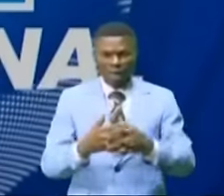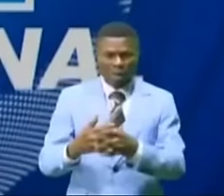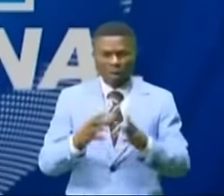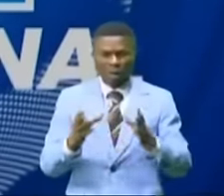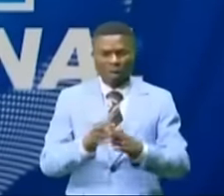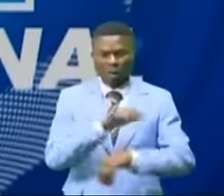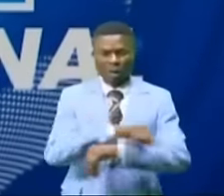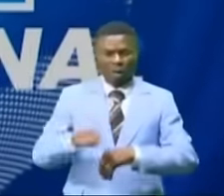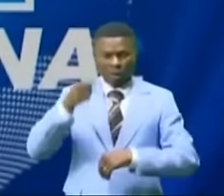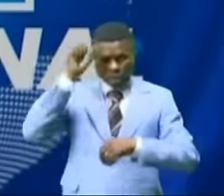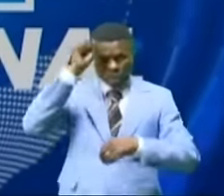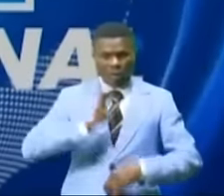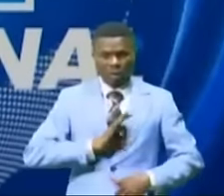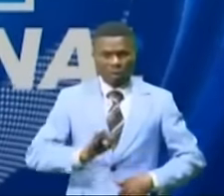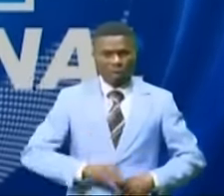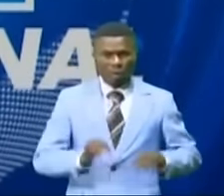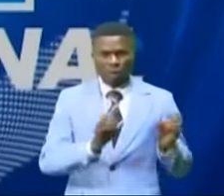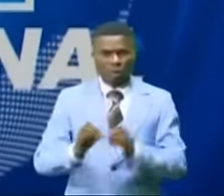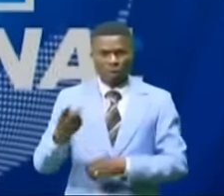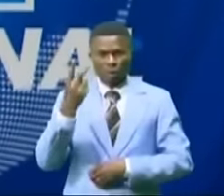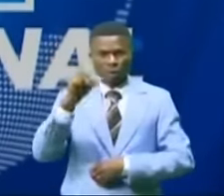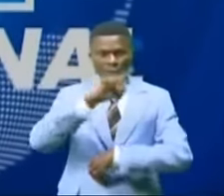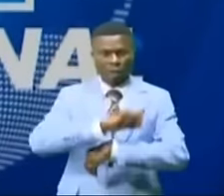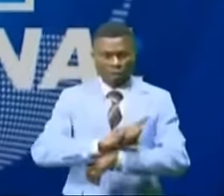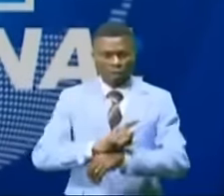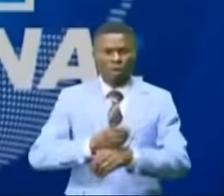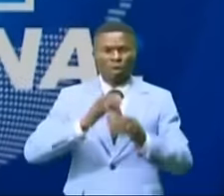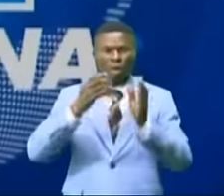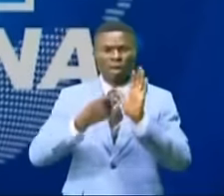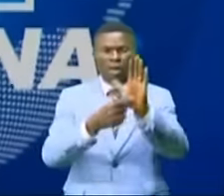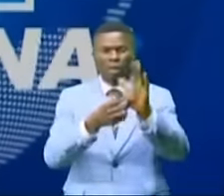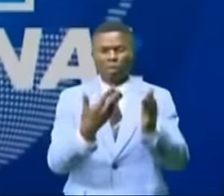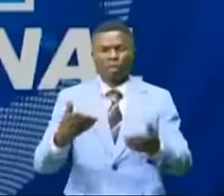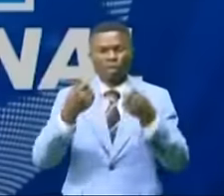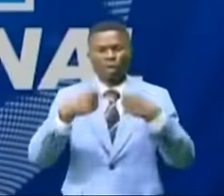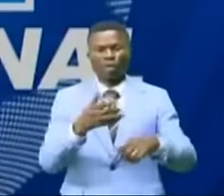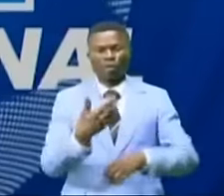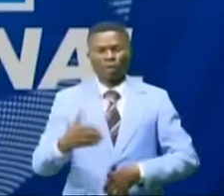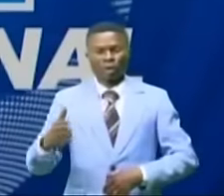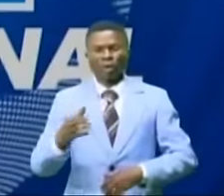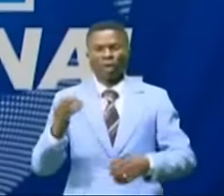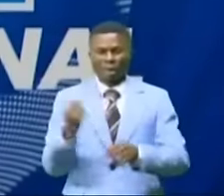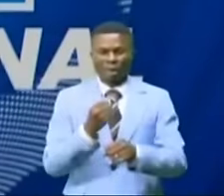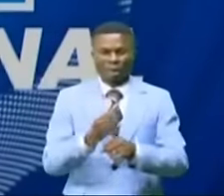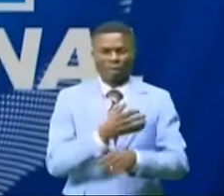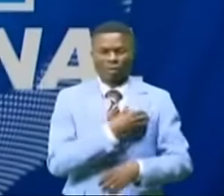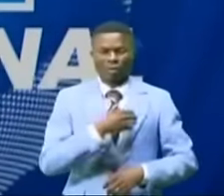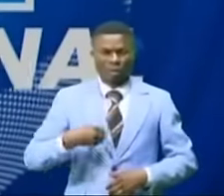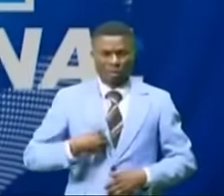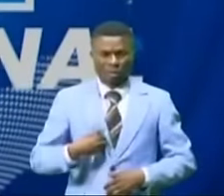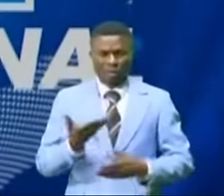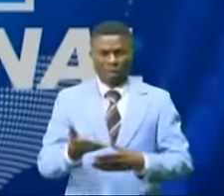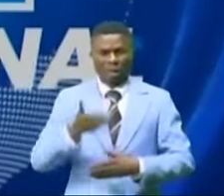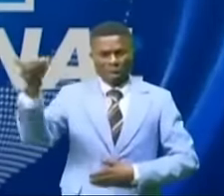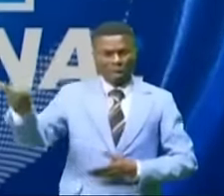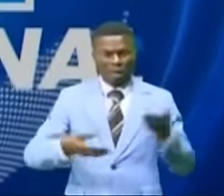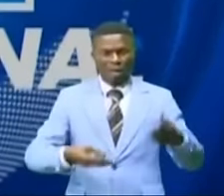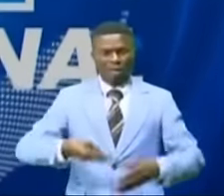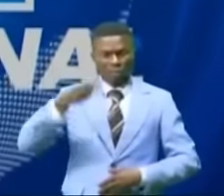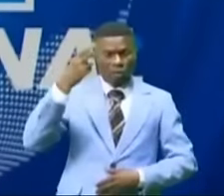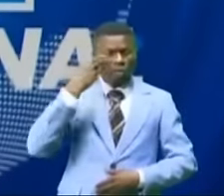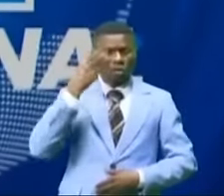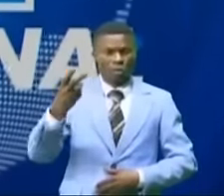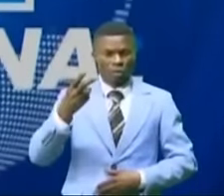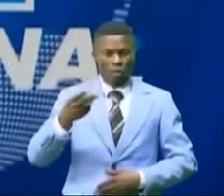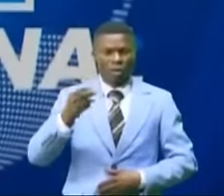le cabinet du chef de l'État, d'organiser deux jours d'exposition et vente œuvres des femmes congolaises. Parmi les invités de marque figure